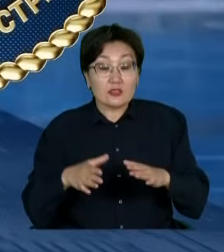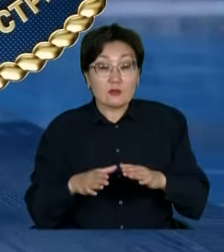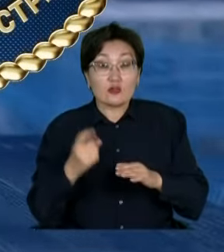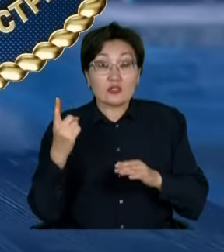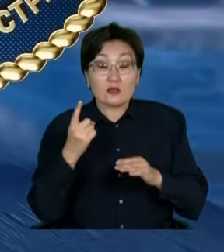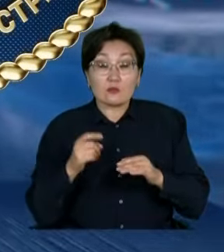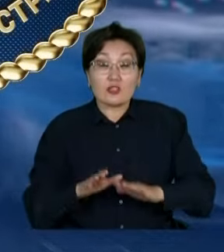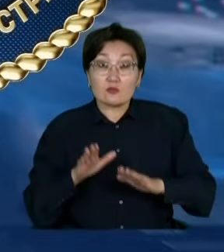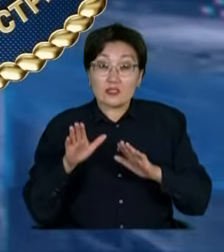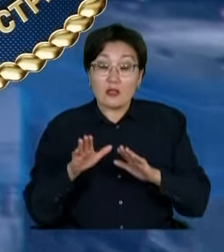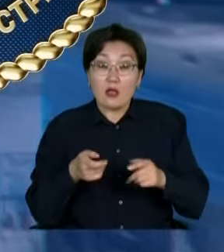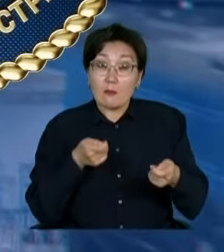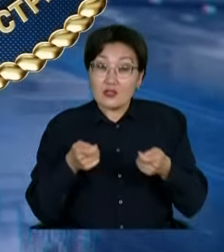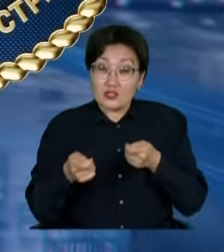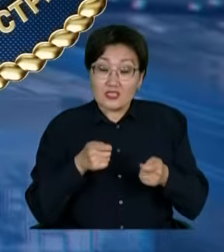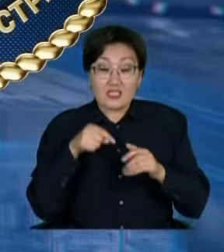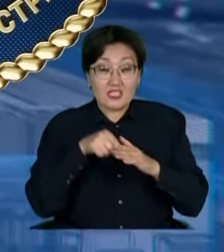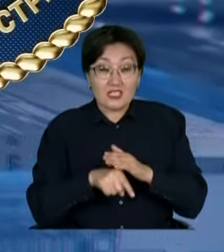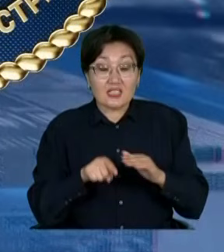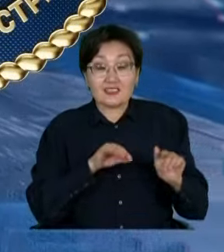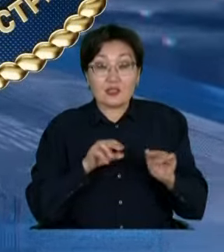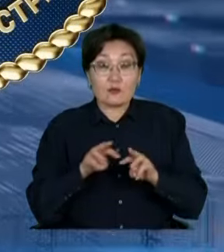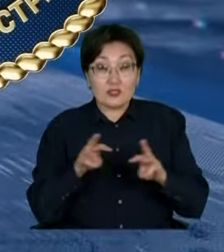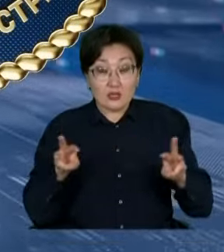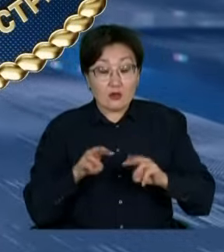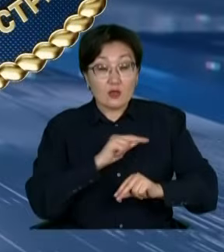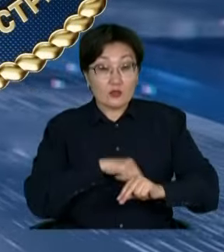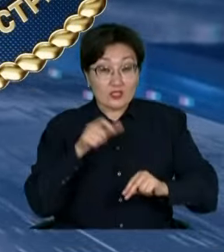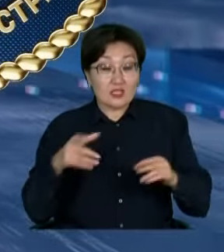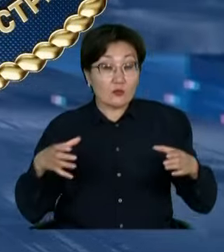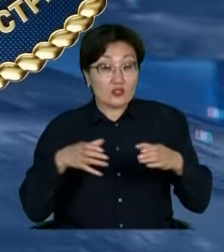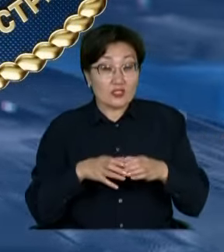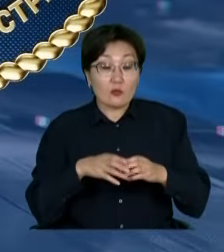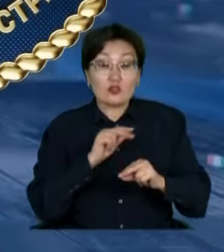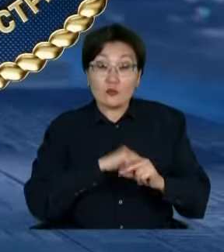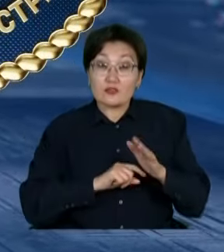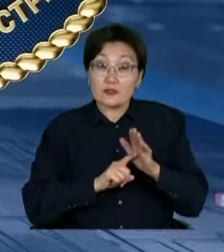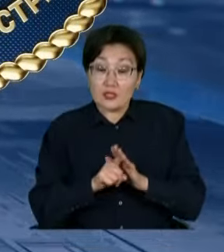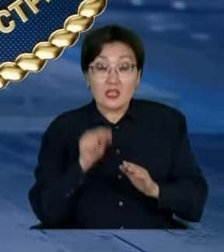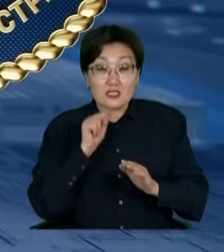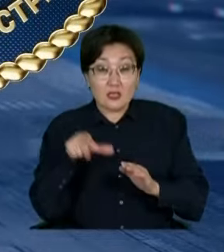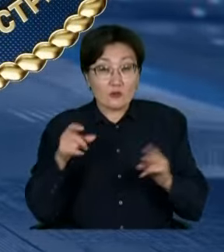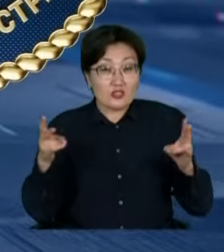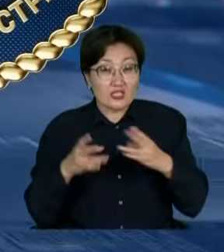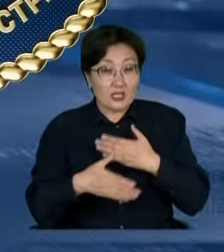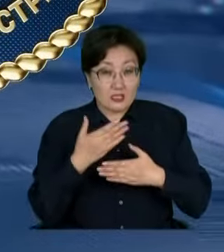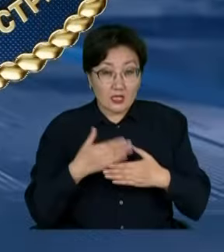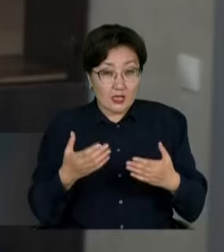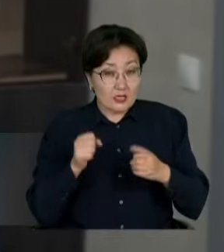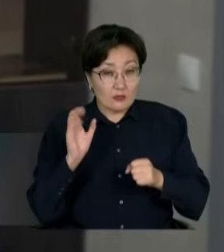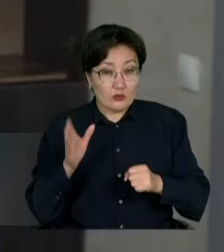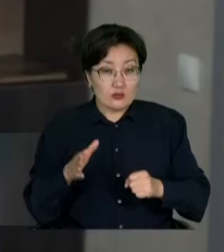бірінші орынбасарымның басшылығы мен ішкі істер министрлігі қызметкерлерінен құралған топ жұмыс істеуде. Кінәлілер тиісті жазасын